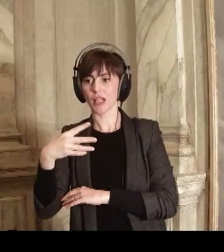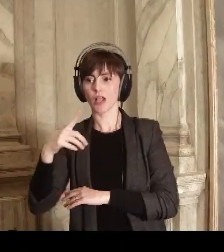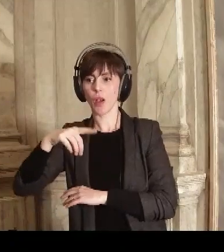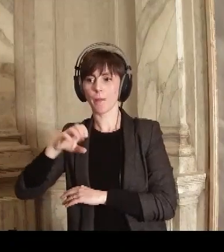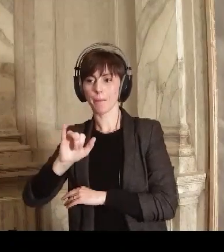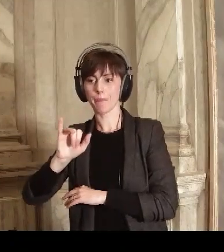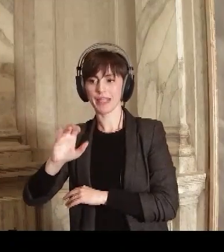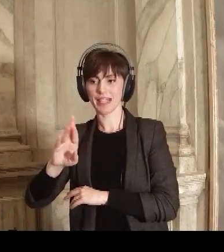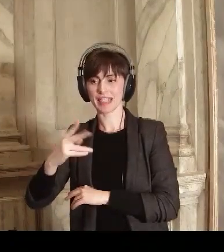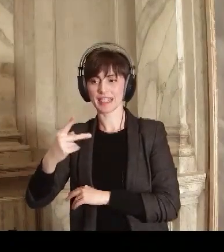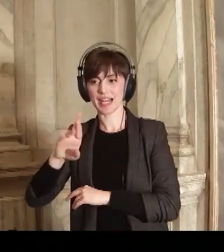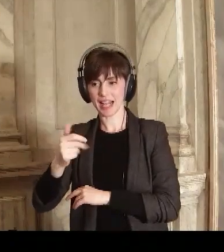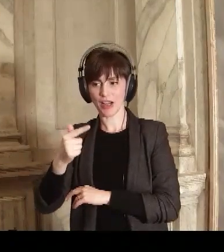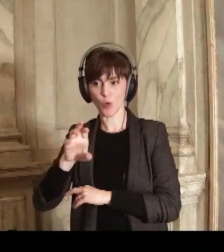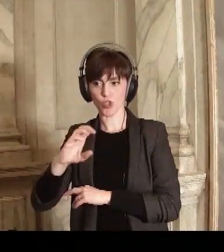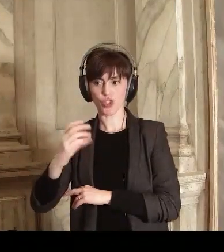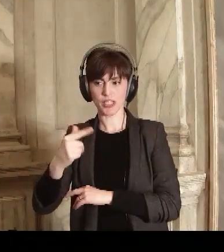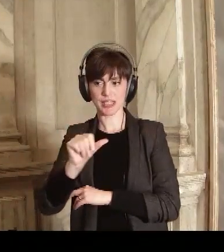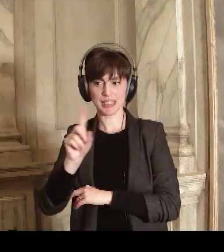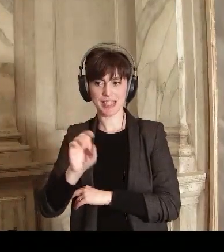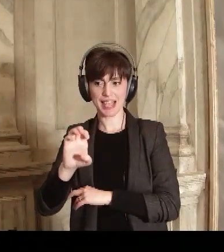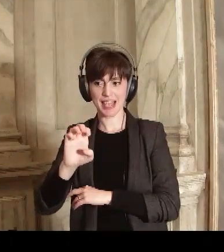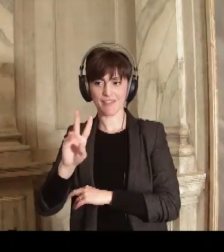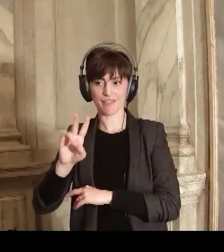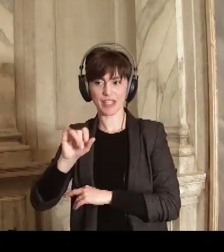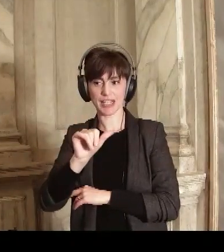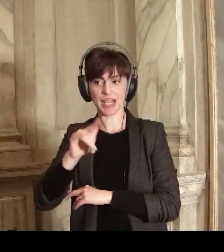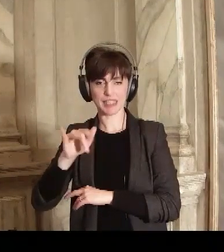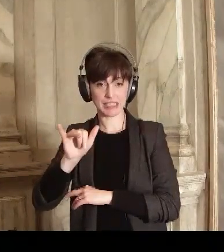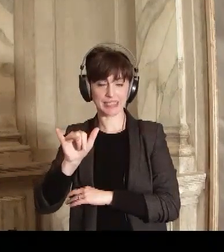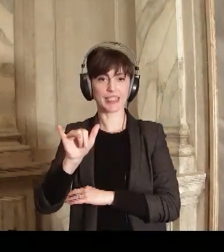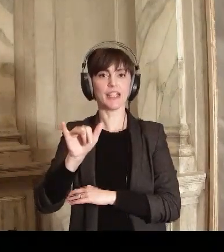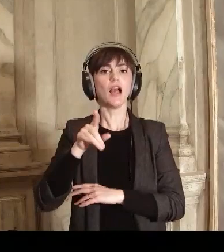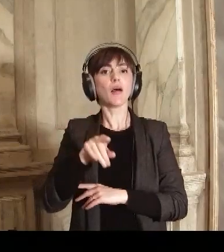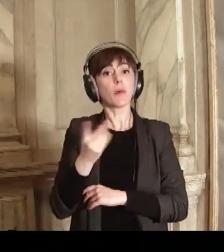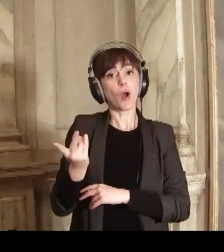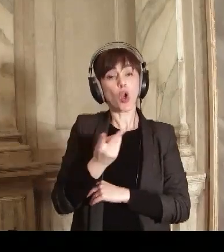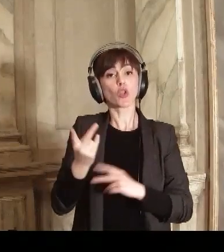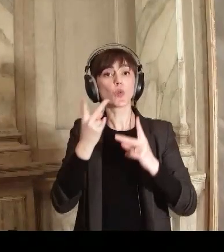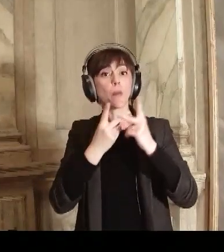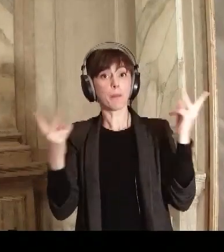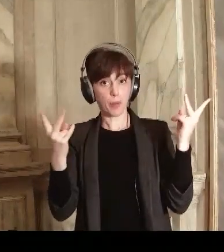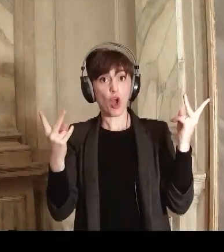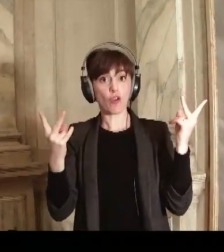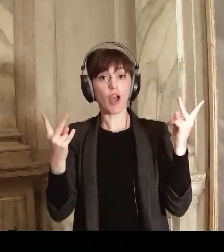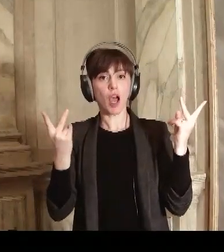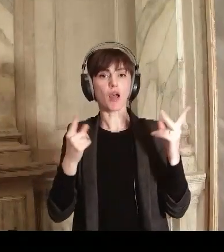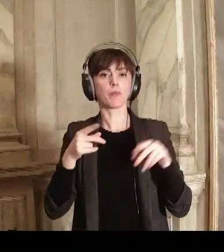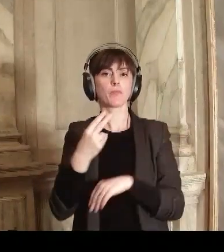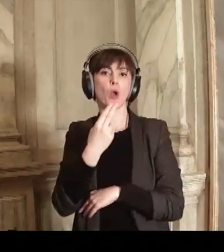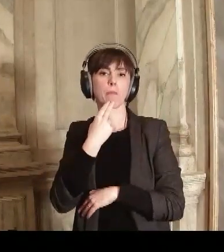spazio 30 della sala di Forte Marghera. Sono frecce di suono lanciate nello spazio acustico